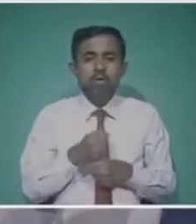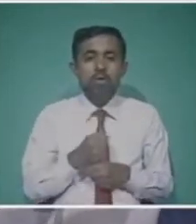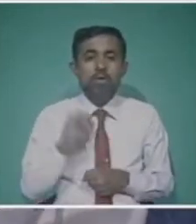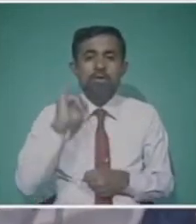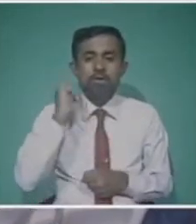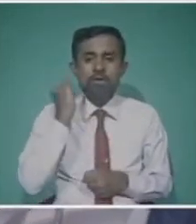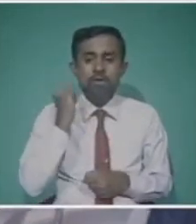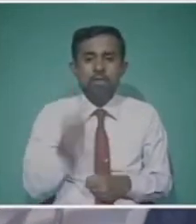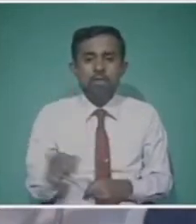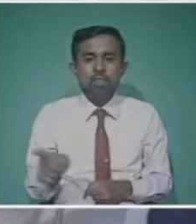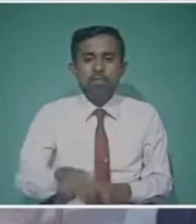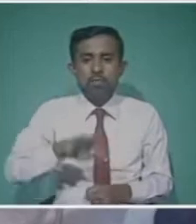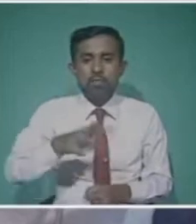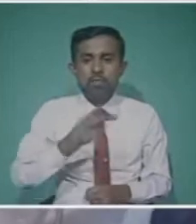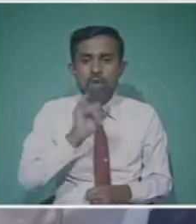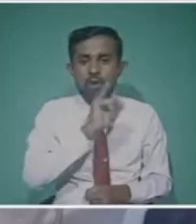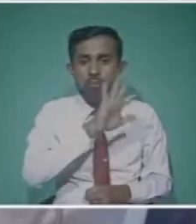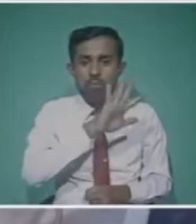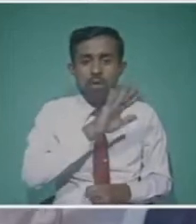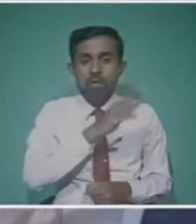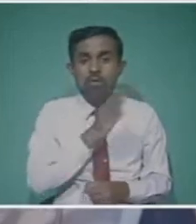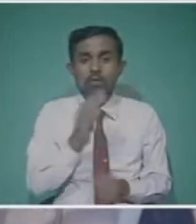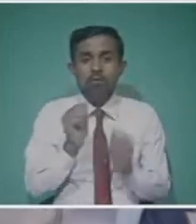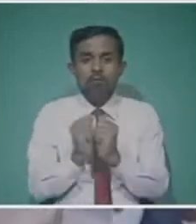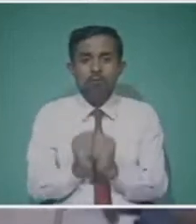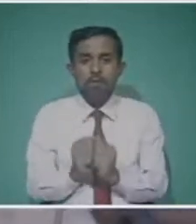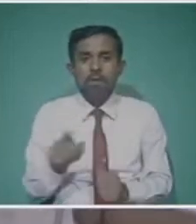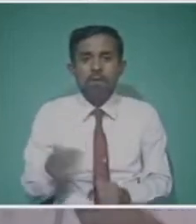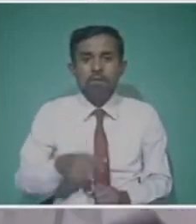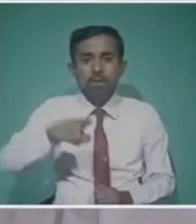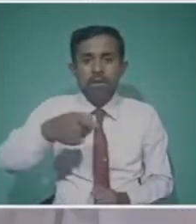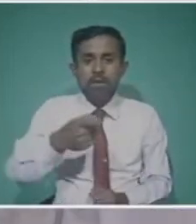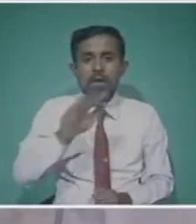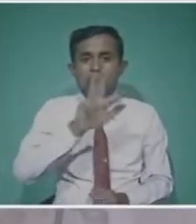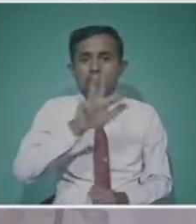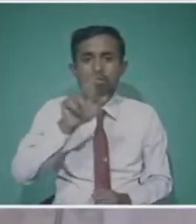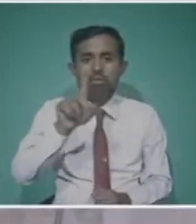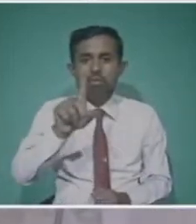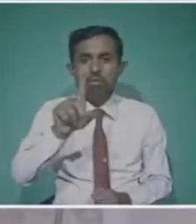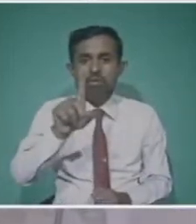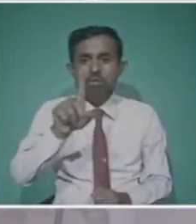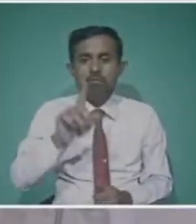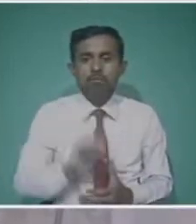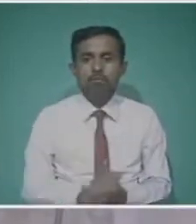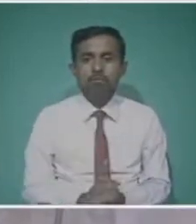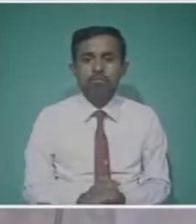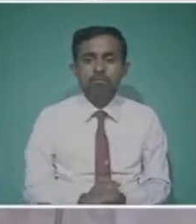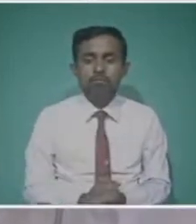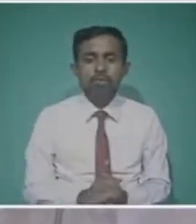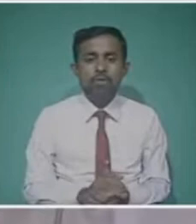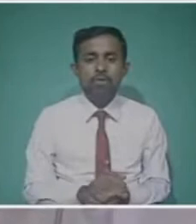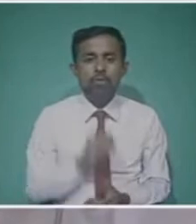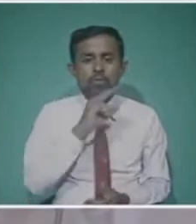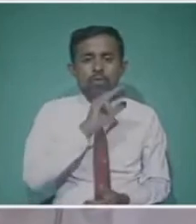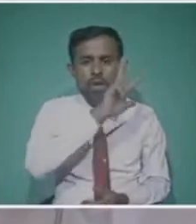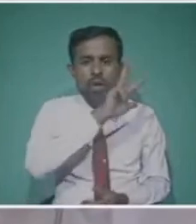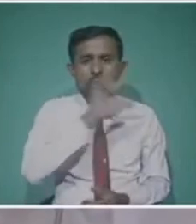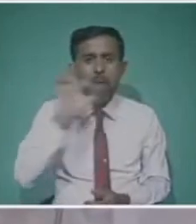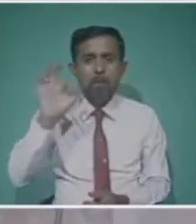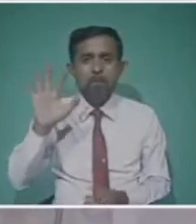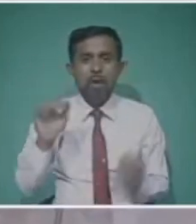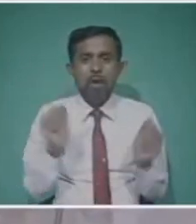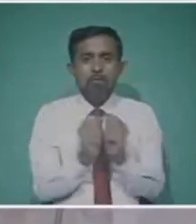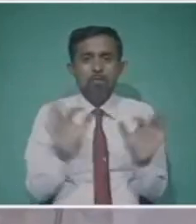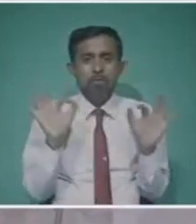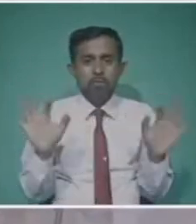සේවකයෙක් දවස් 365න් වැඩ කරන්නේ දවස් 191යි. ඒකෙත් 9 ඉඳලා 5ට හරියට වැඩ කරනවා